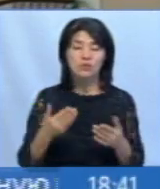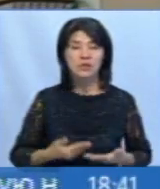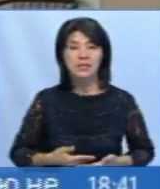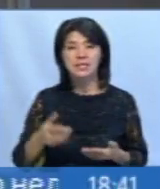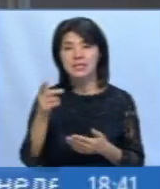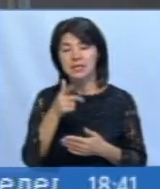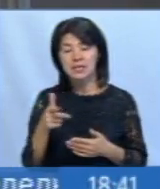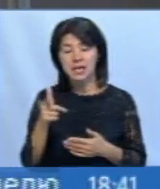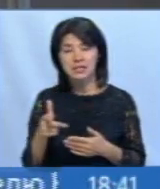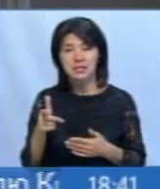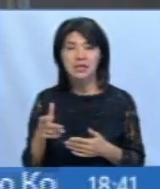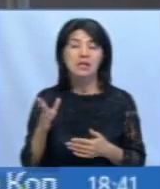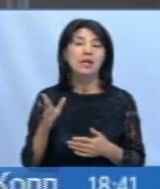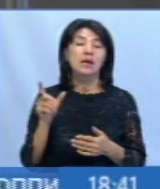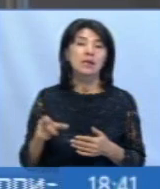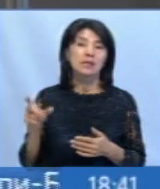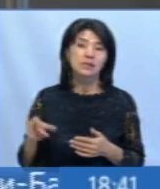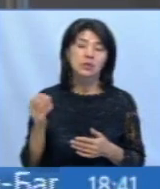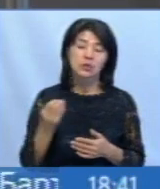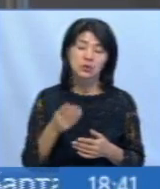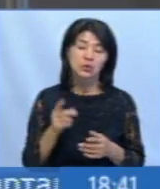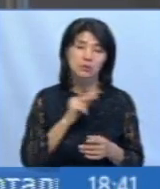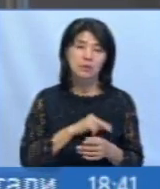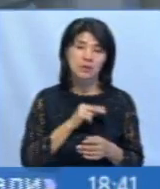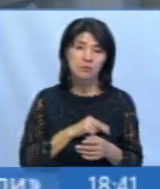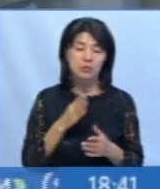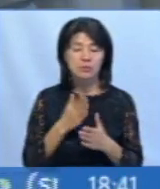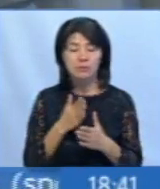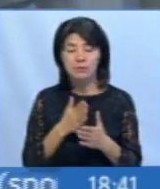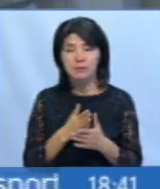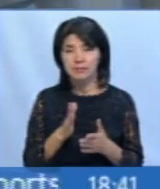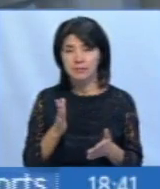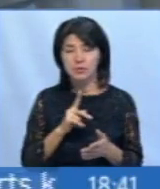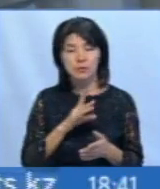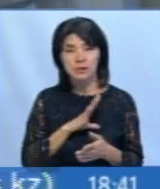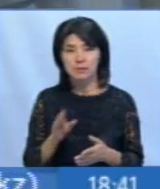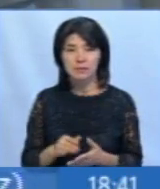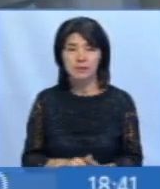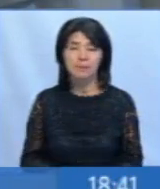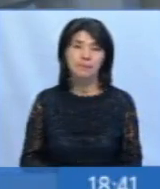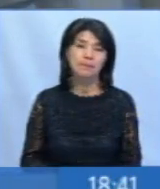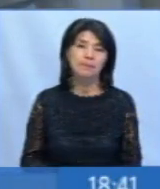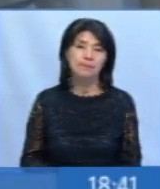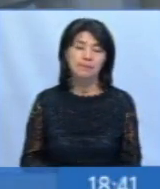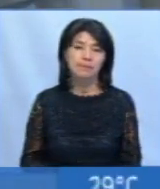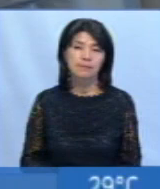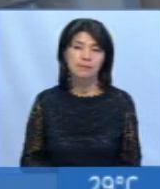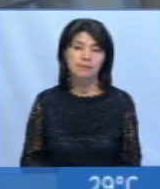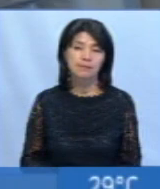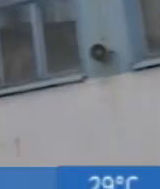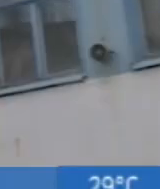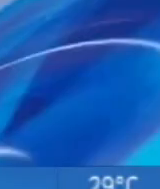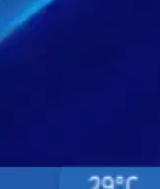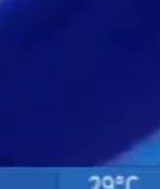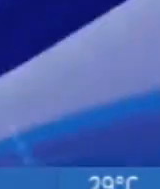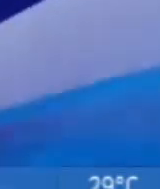решить проблемы с безработицей. Вероника Вишневская, Айгерим Базамбаева, Амир Ерланула, Ертыс Ахпарат из Экибастуза.